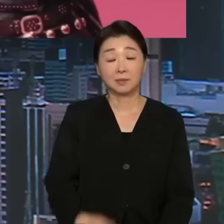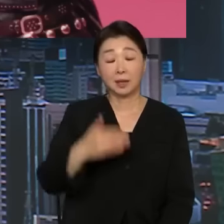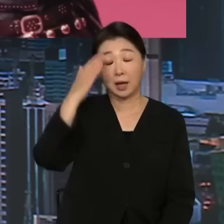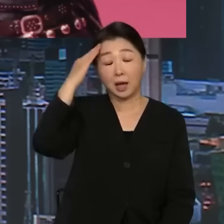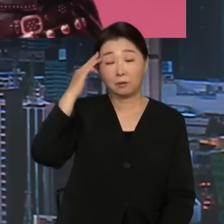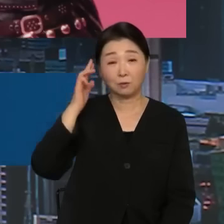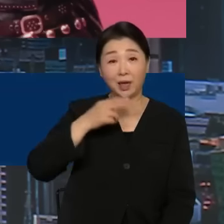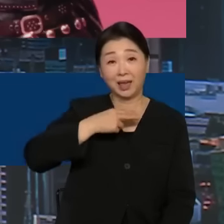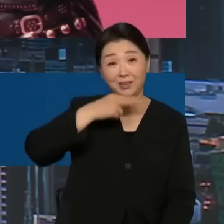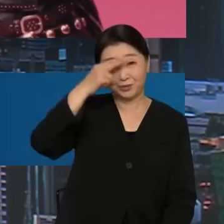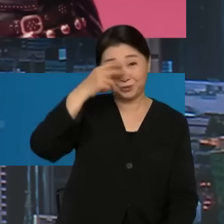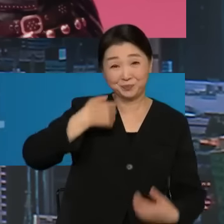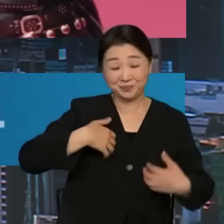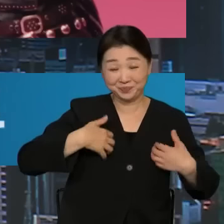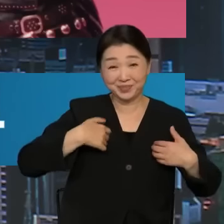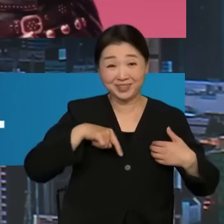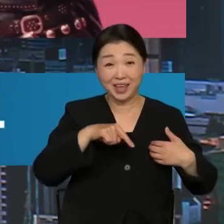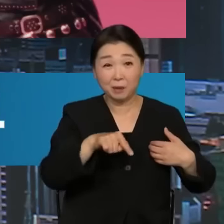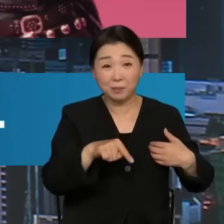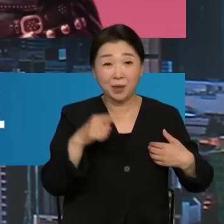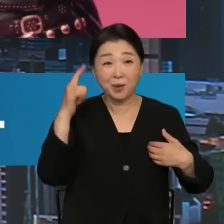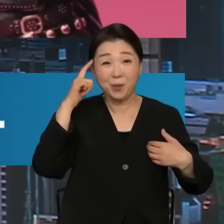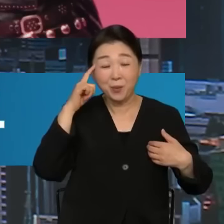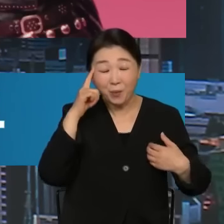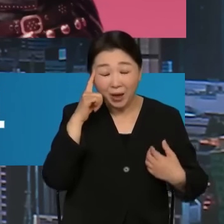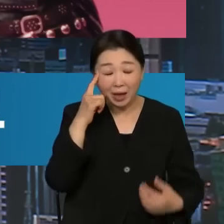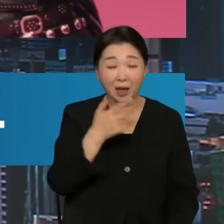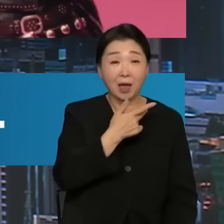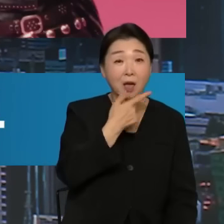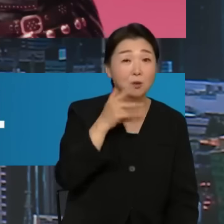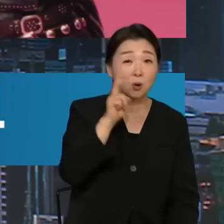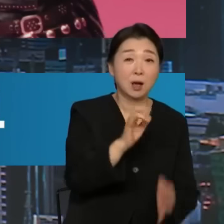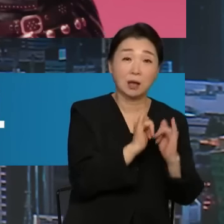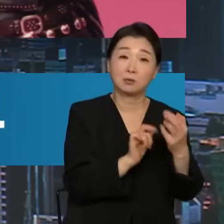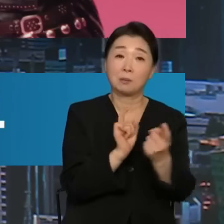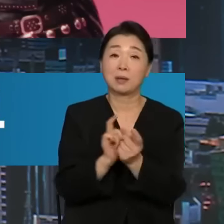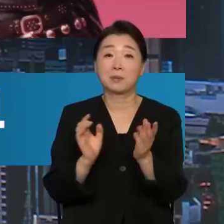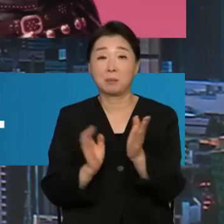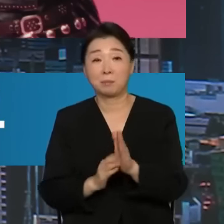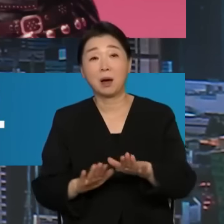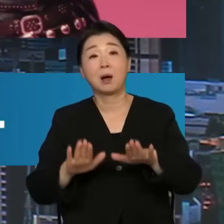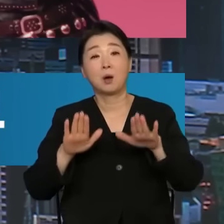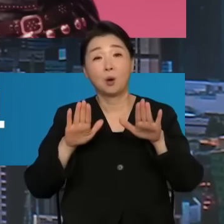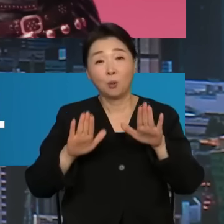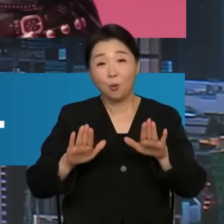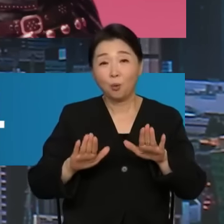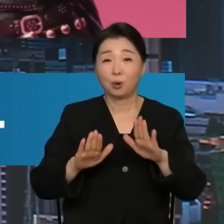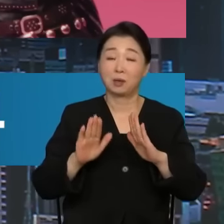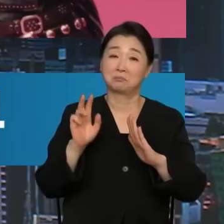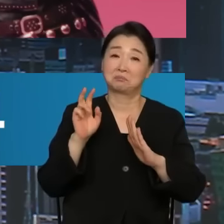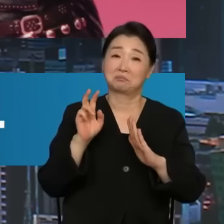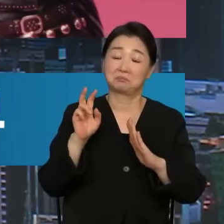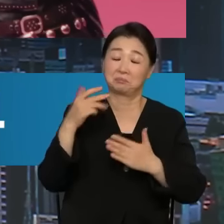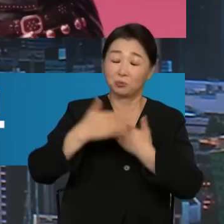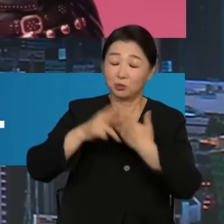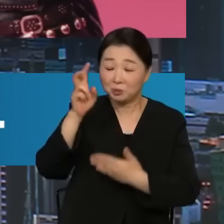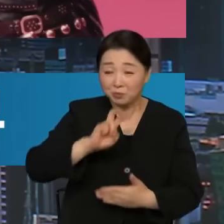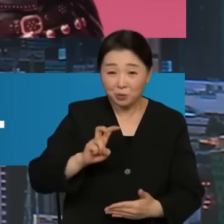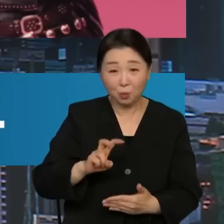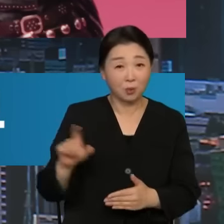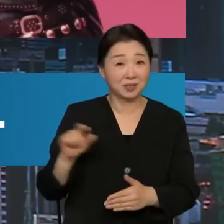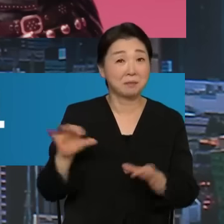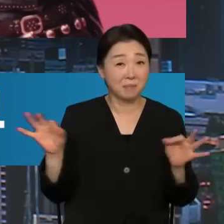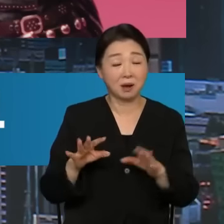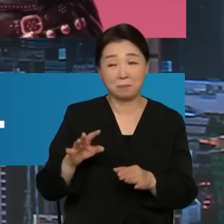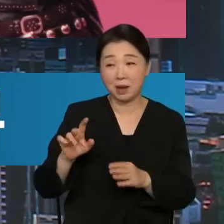한국의 술자리 게임이 최고의 팝 가수와 만나더니 이 노래 올해 공개된 뮤직비디오 중에 가장 빠르게 1억 뷰를